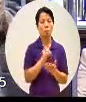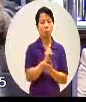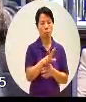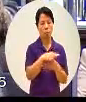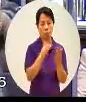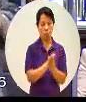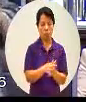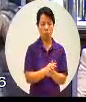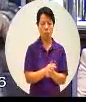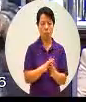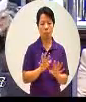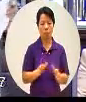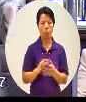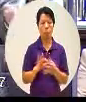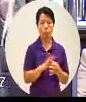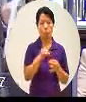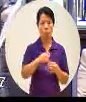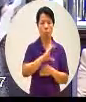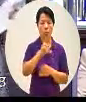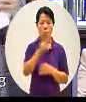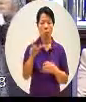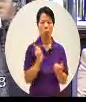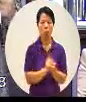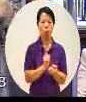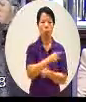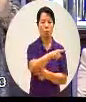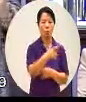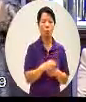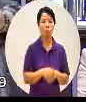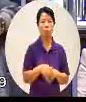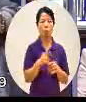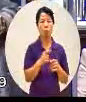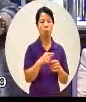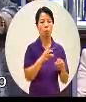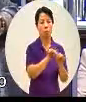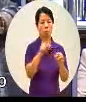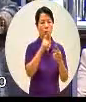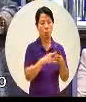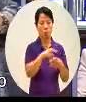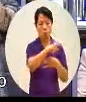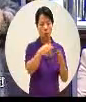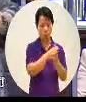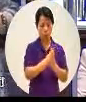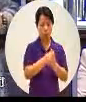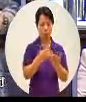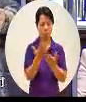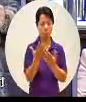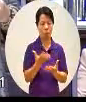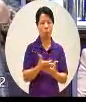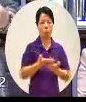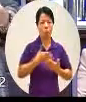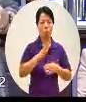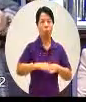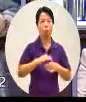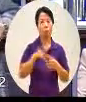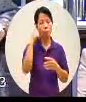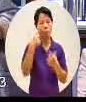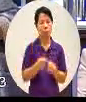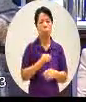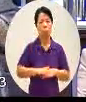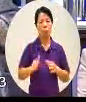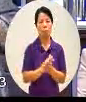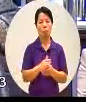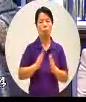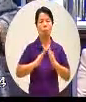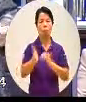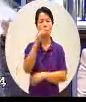我们相信这样的方式对当地地主应基本上买单接受，买单认同。啊，是讲要讲市政